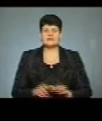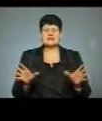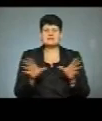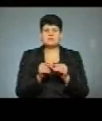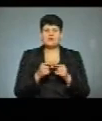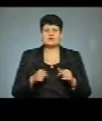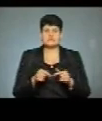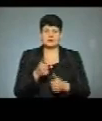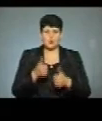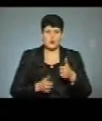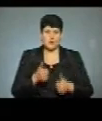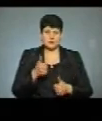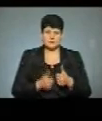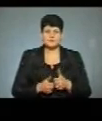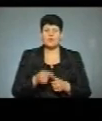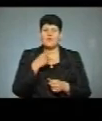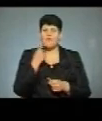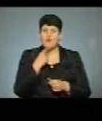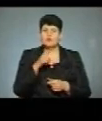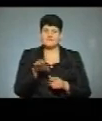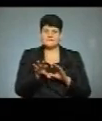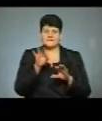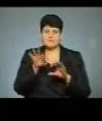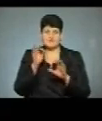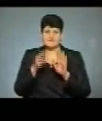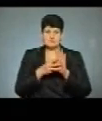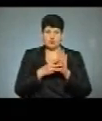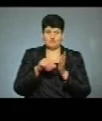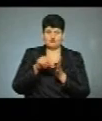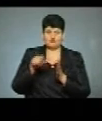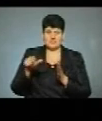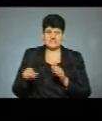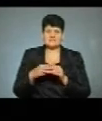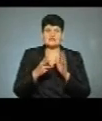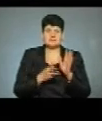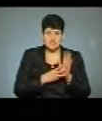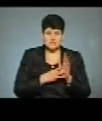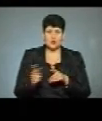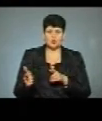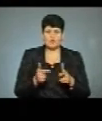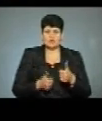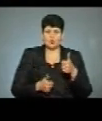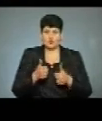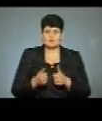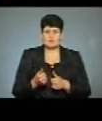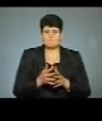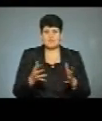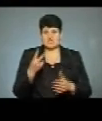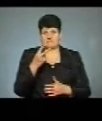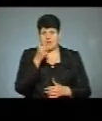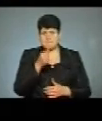Співорганізатор конкурсу краси Сергій Губарев каже, відбирали 8 учасниць із 18. Готувалися до конкурсу більше 2